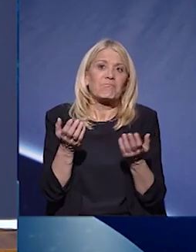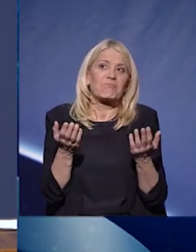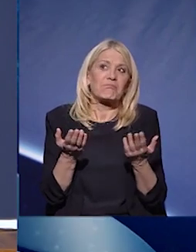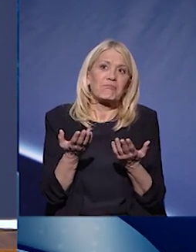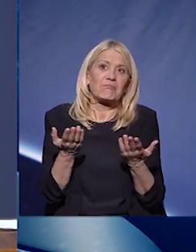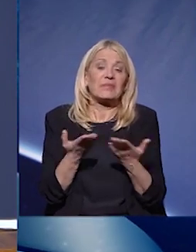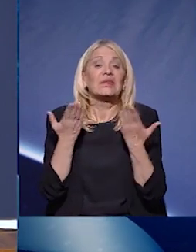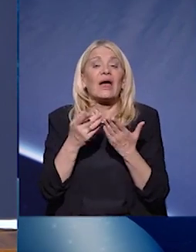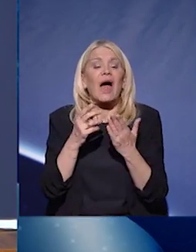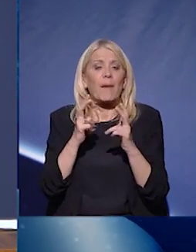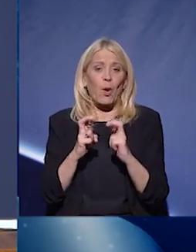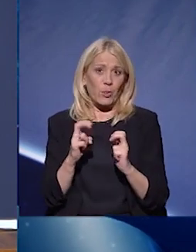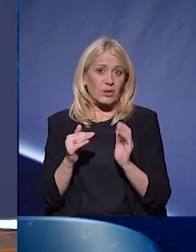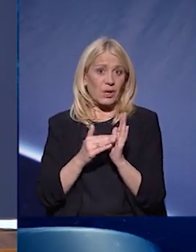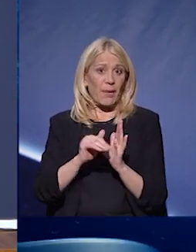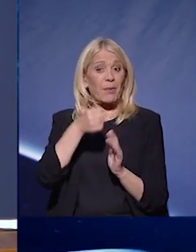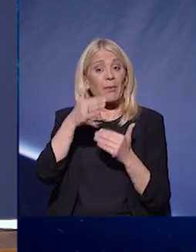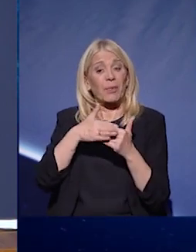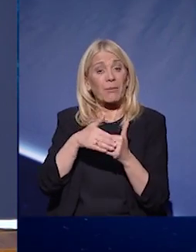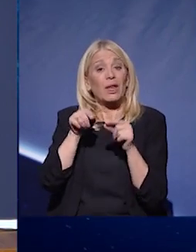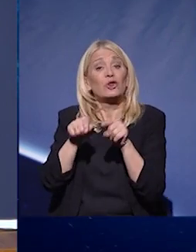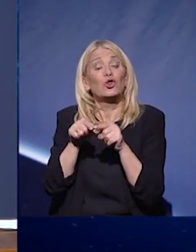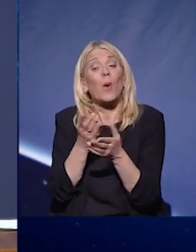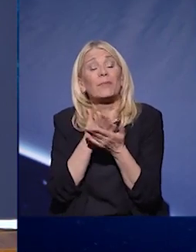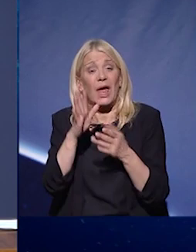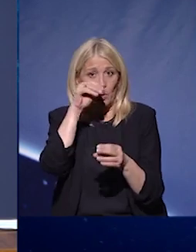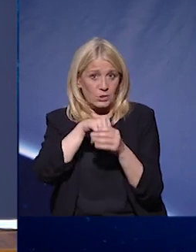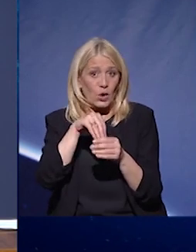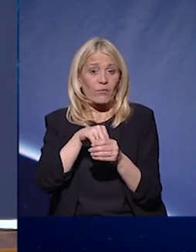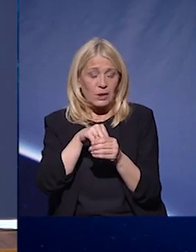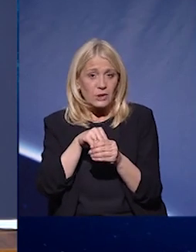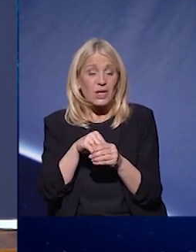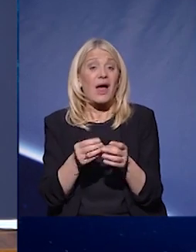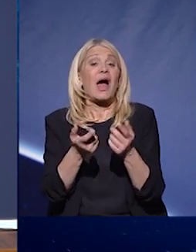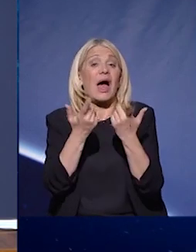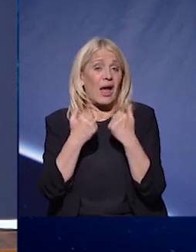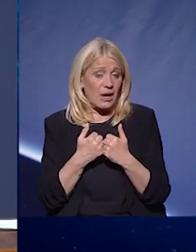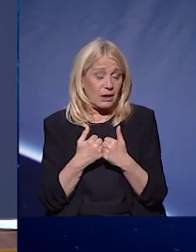neka popuštanje prvo treba prema tom delu stanovništva, ali